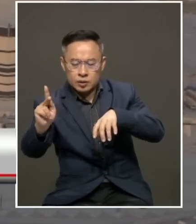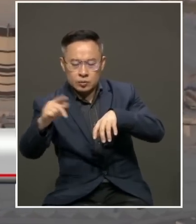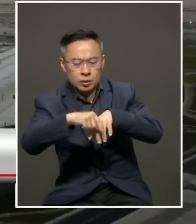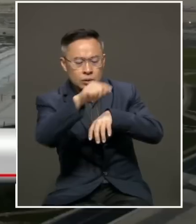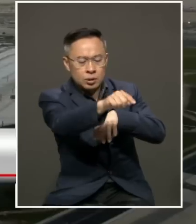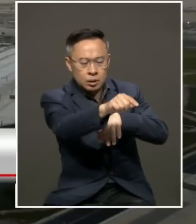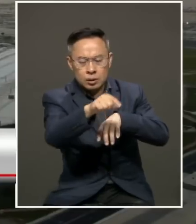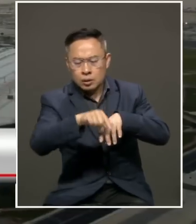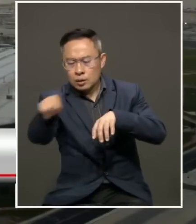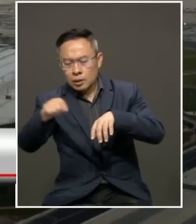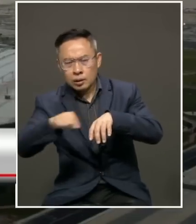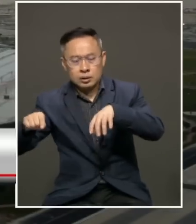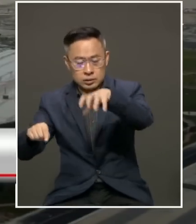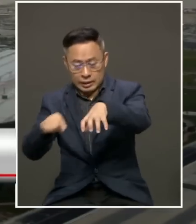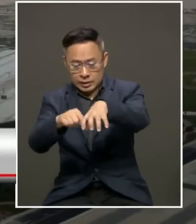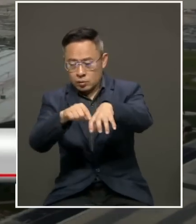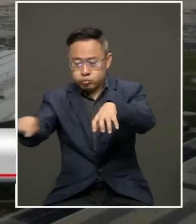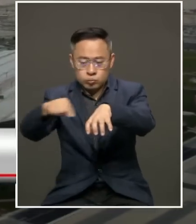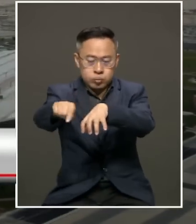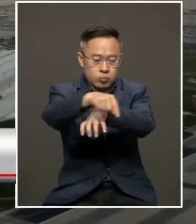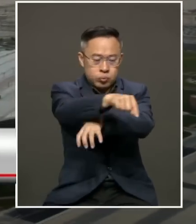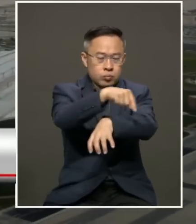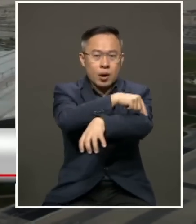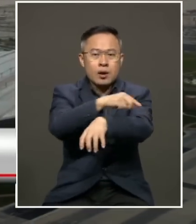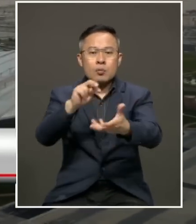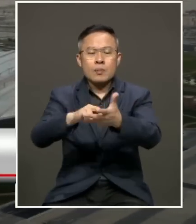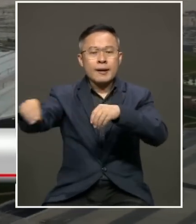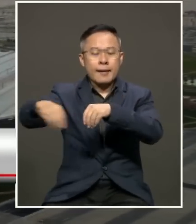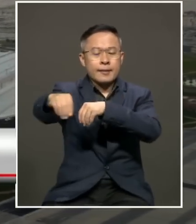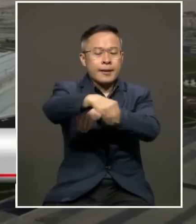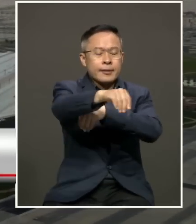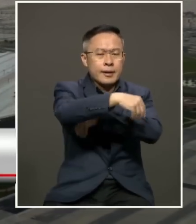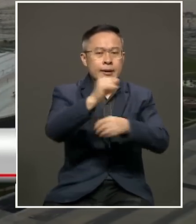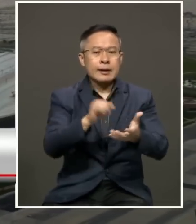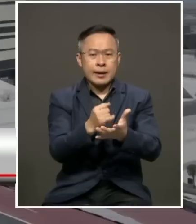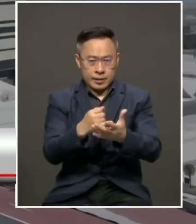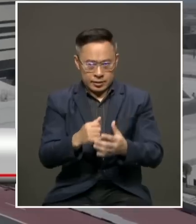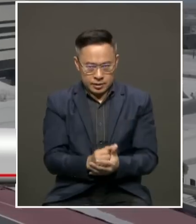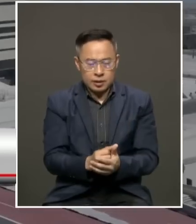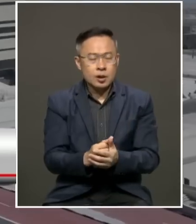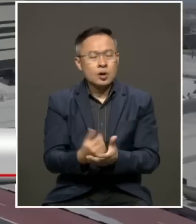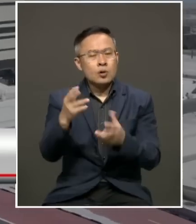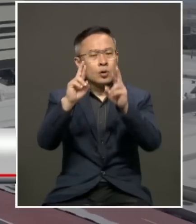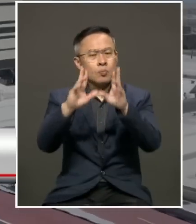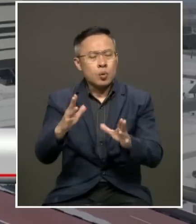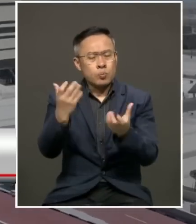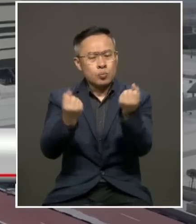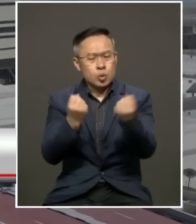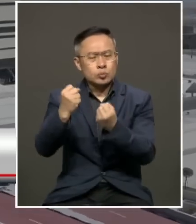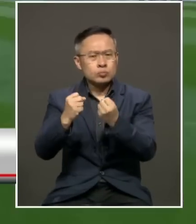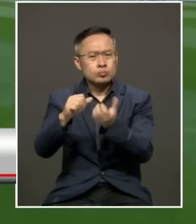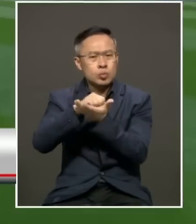มันก็ทำให้การเดินทางในครั้งนี้อาจจะสะดวกสบายมากขึ้นเพราะว่าเรื่องของการจราจรรู้สึกว่าเจ้าภาพเขาจะเตรียมไว้ค่อนข้างเยอะพอสมควร